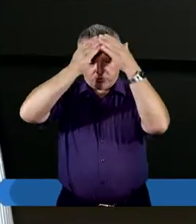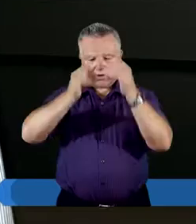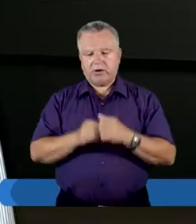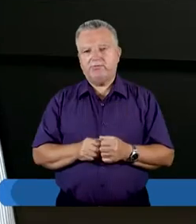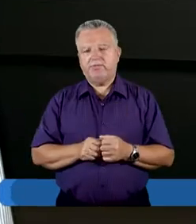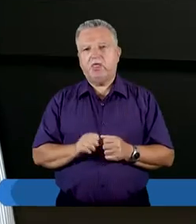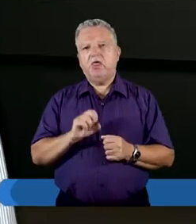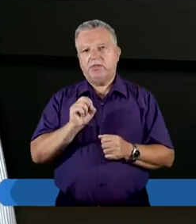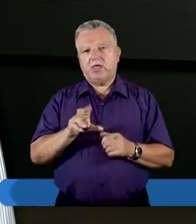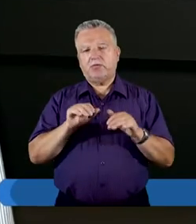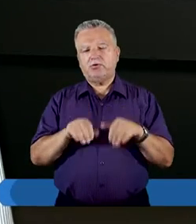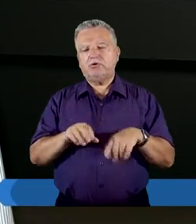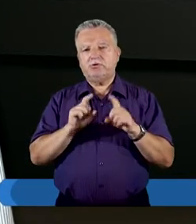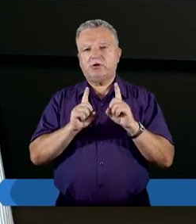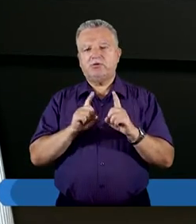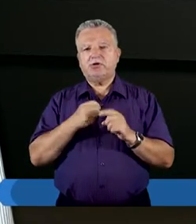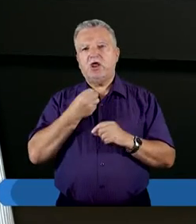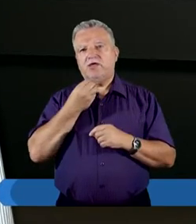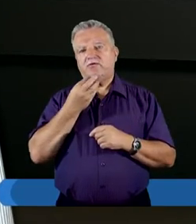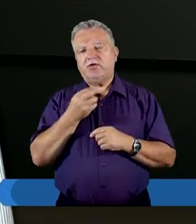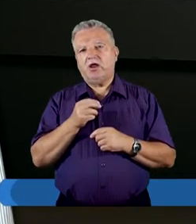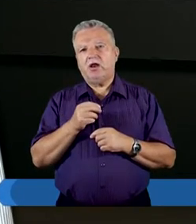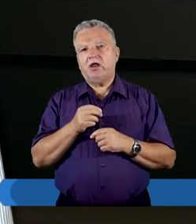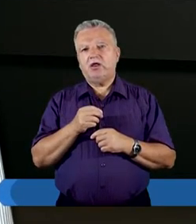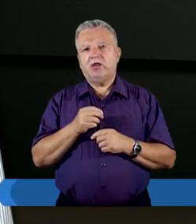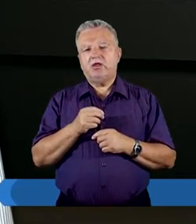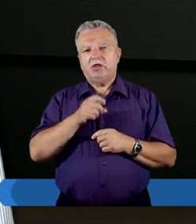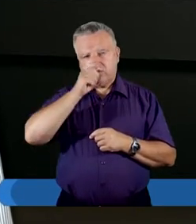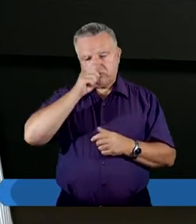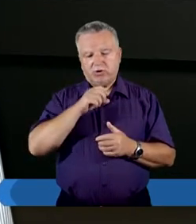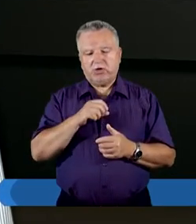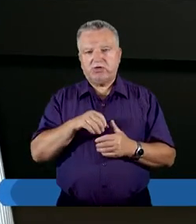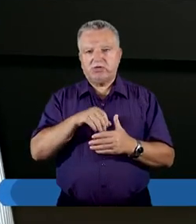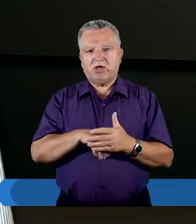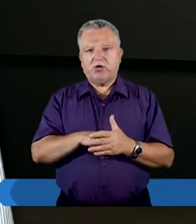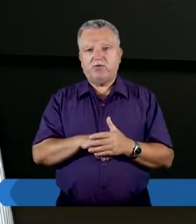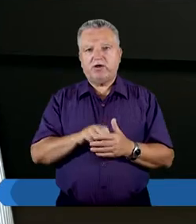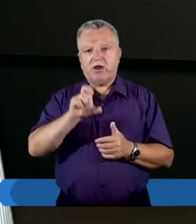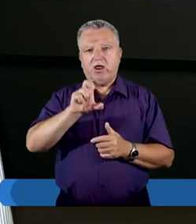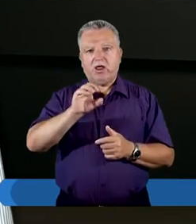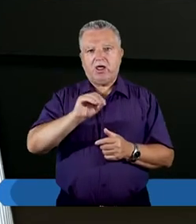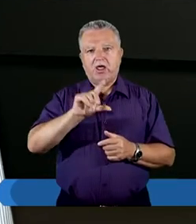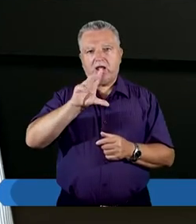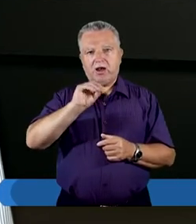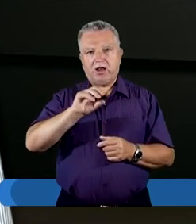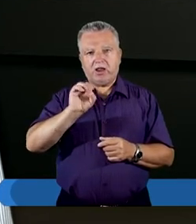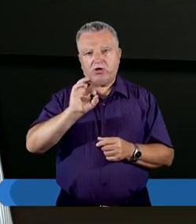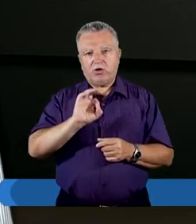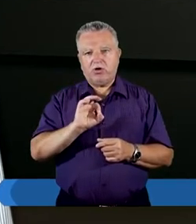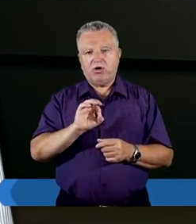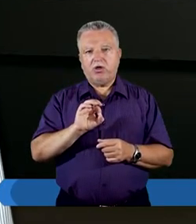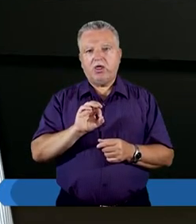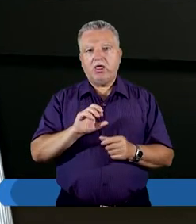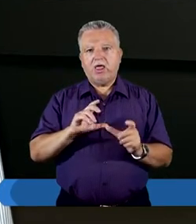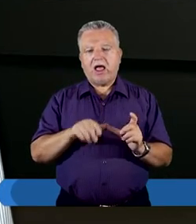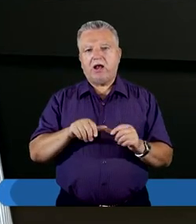tak, moglibyśmy zauważać wiele uchybień w życiu Helego, ale mówimy o tragizmie chociażby w ten sposób, że ostatnie